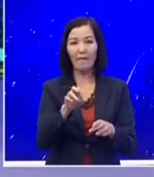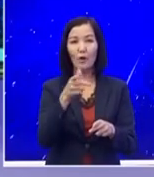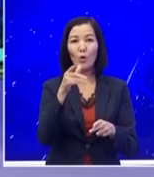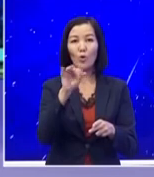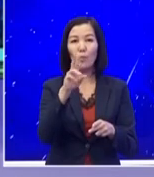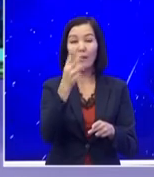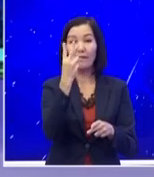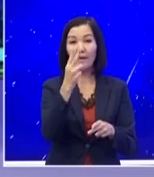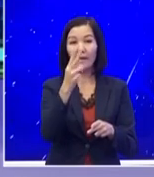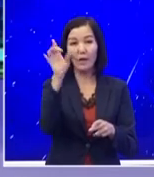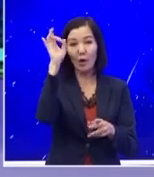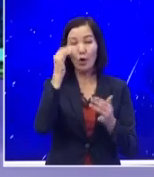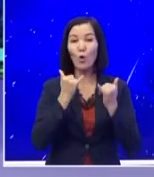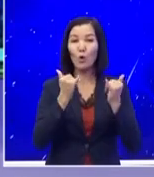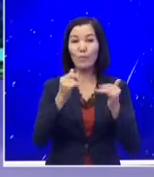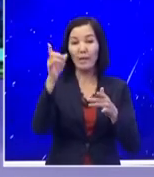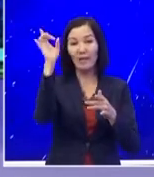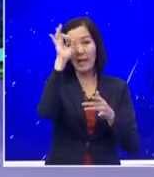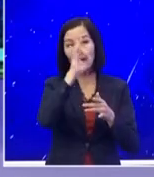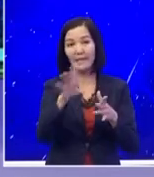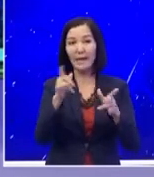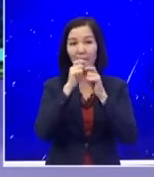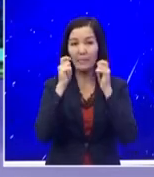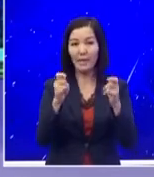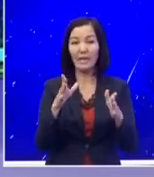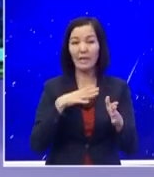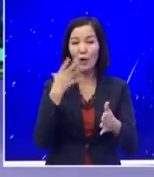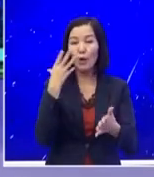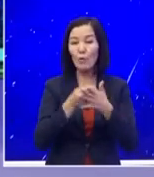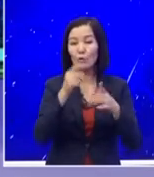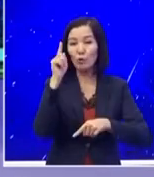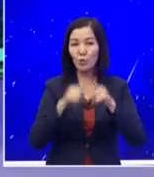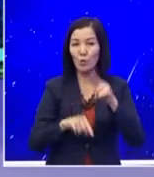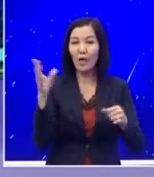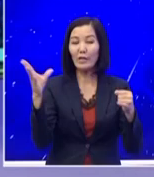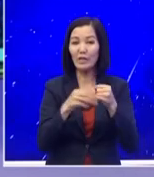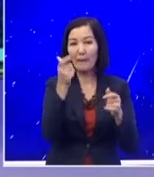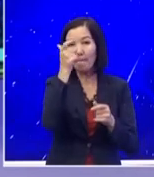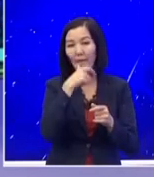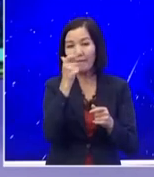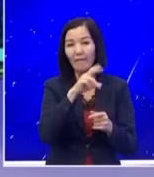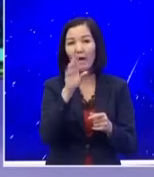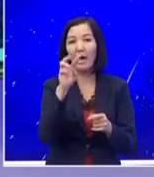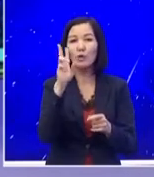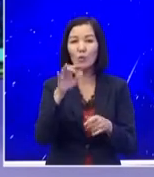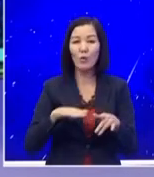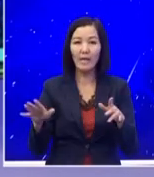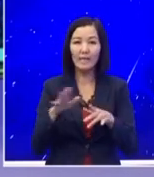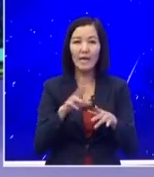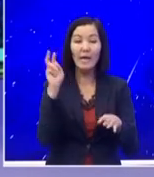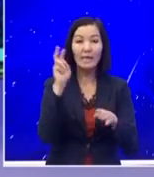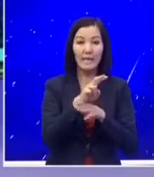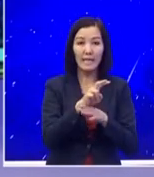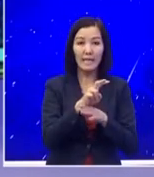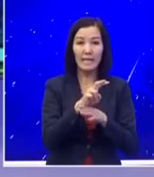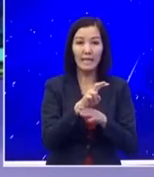құрметті азамат атағы берілді. Ақтаңгер ұлдарына мерейлі күнге кіндік қаны тамып, өскен жерлерінің тартуы. Панфилов пен Ақсу ауданына